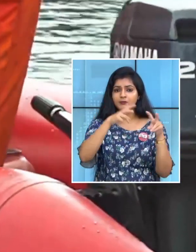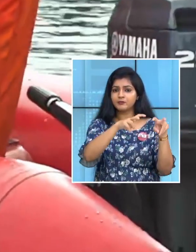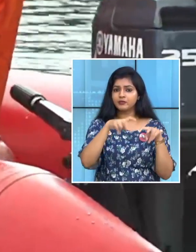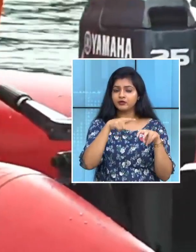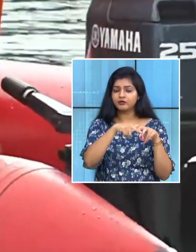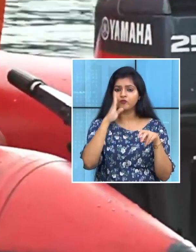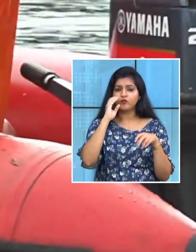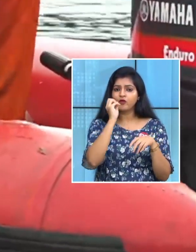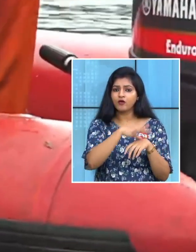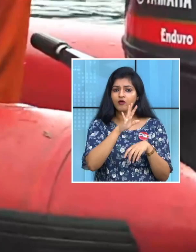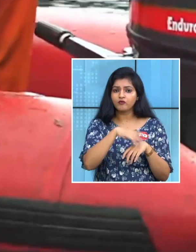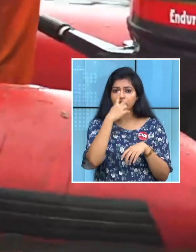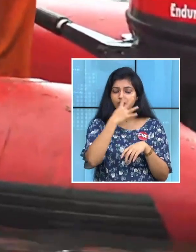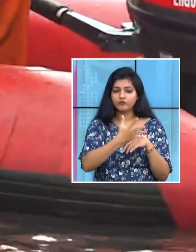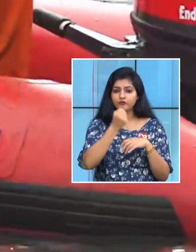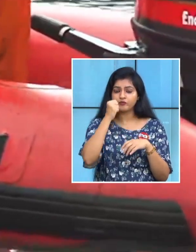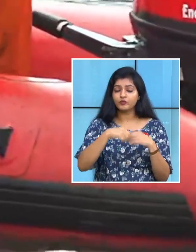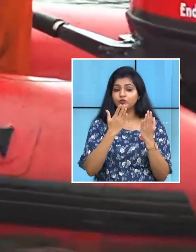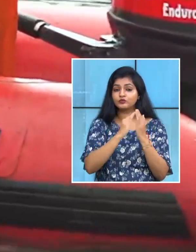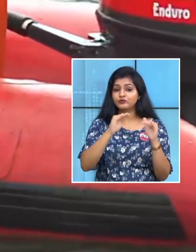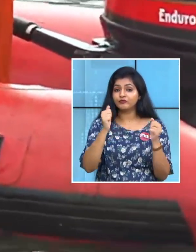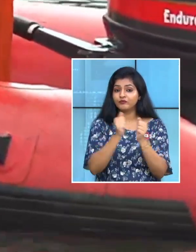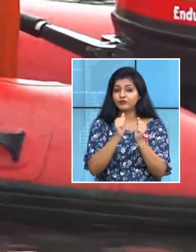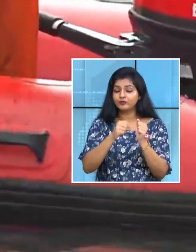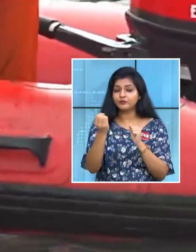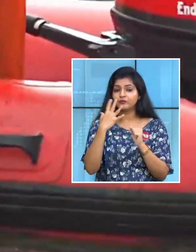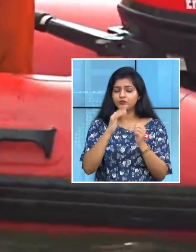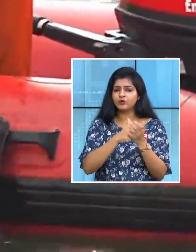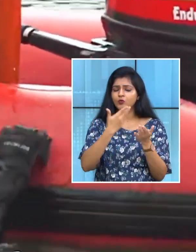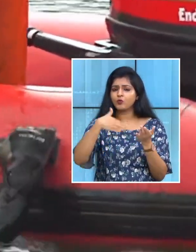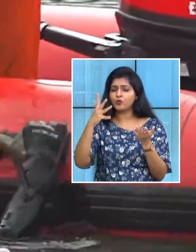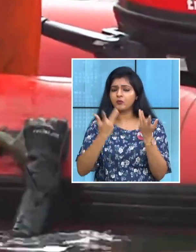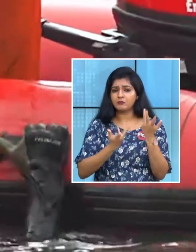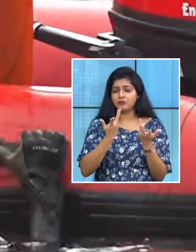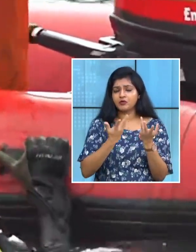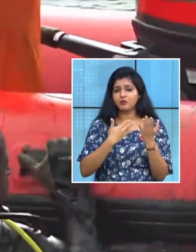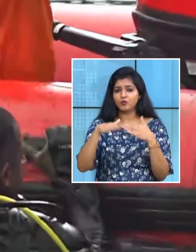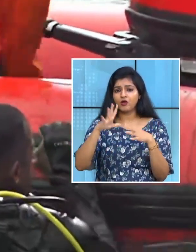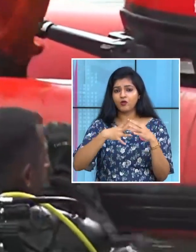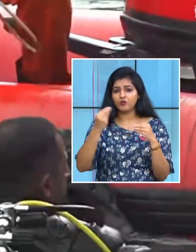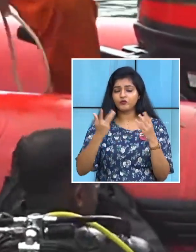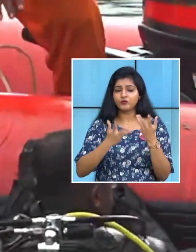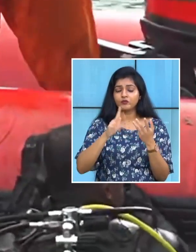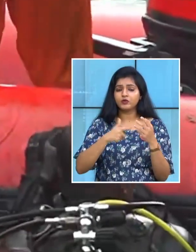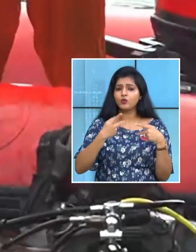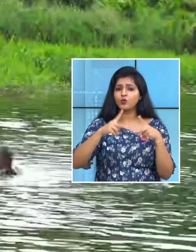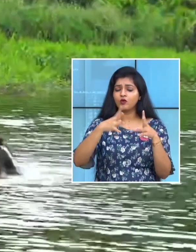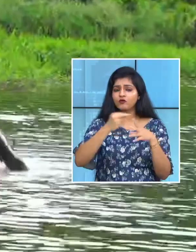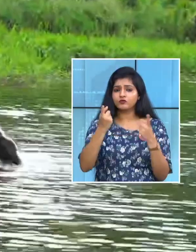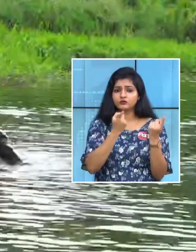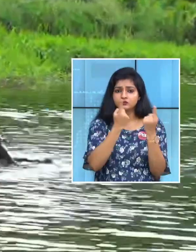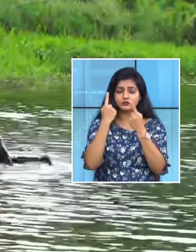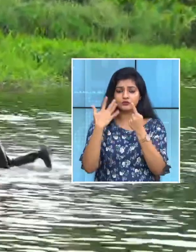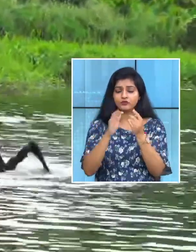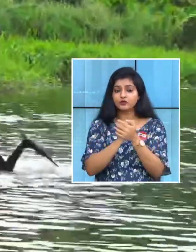കട്ടിലിൽ ഉപേക്ഷിച്ച നിലയിൽ കണ്ടെത്തിയെന്നാണ് വിദ്യാർത്ഥികൾ പറയുന്നത്. അതിനുശേഷം എവിടേക്കെങ്കിലും പോയിട്ടുണ്ടാകാമെന്ന് കരുതി പുറത്ത് വഴിയിലെല്ലാം തന്നെ പരിശോധന നടത്തി.